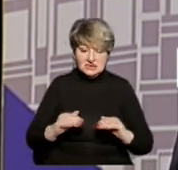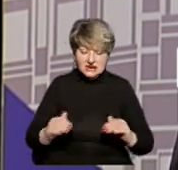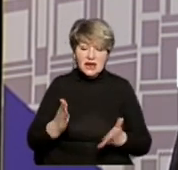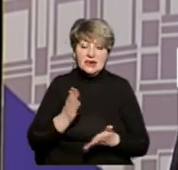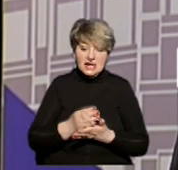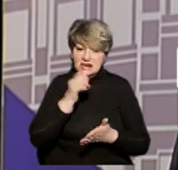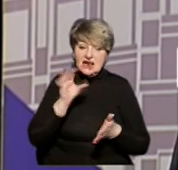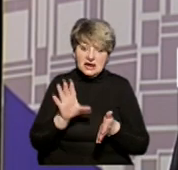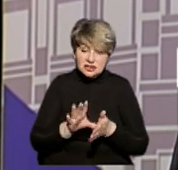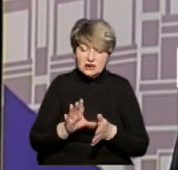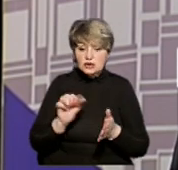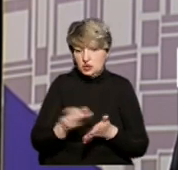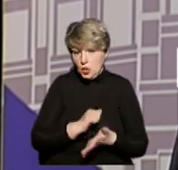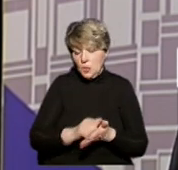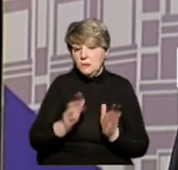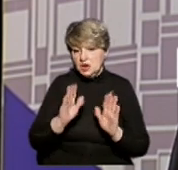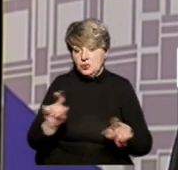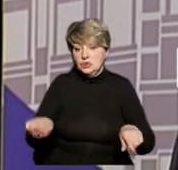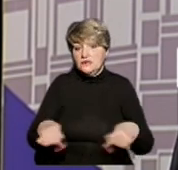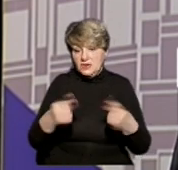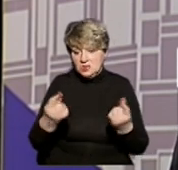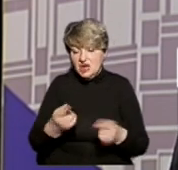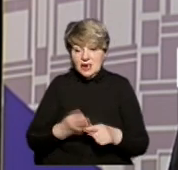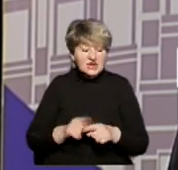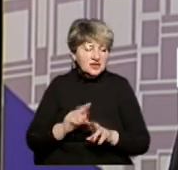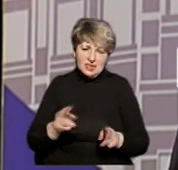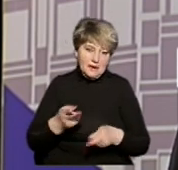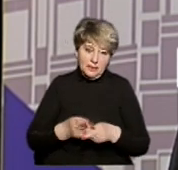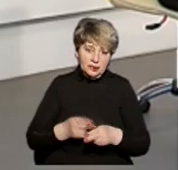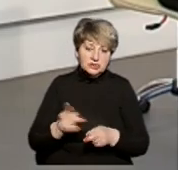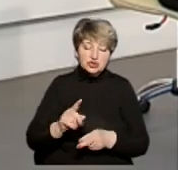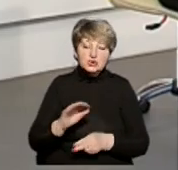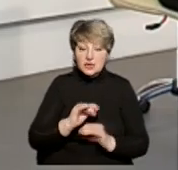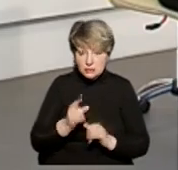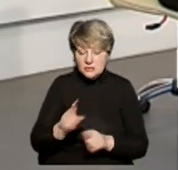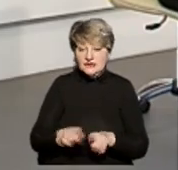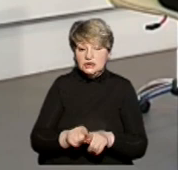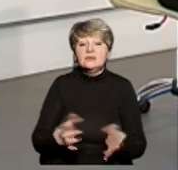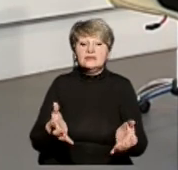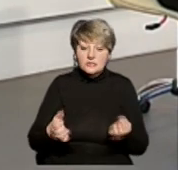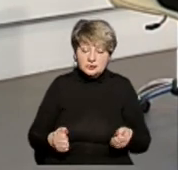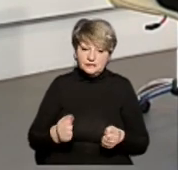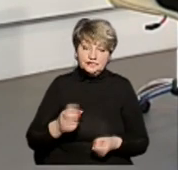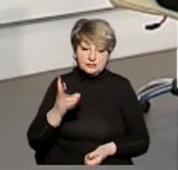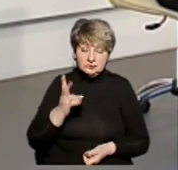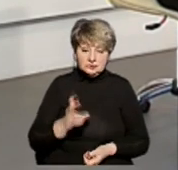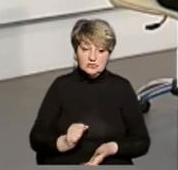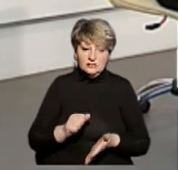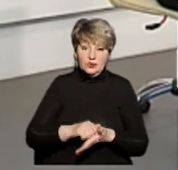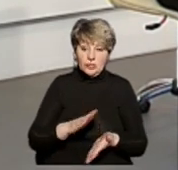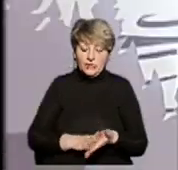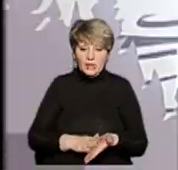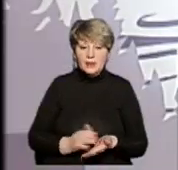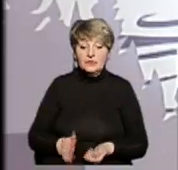Ці документи будуть відновлені, і це не є перешкодою, що ці діти будуть зараховані. Угу. Прийом заявок до